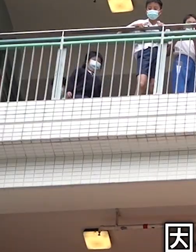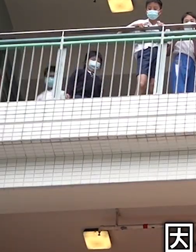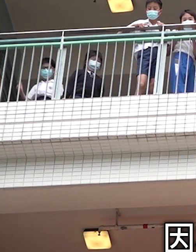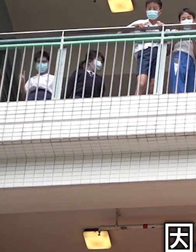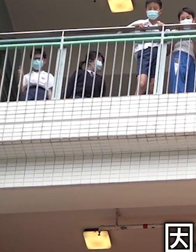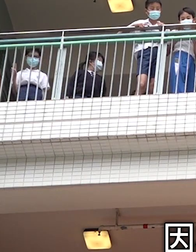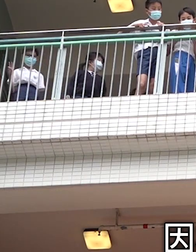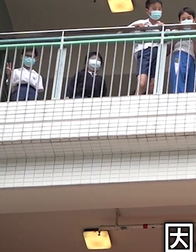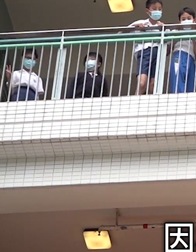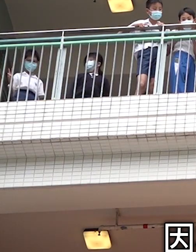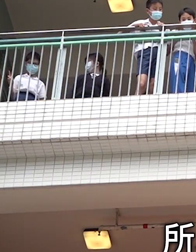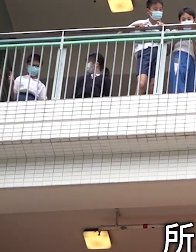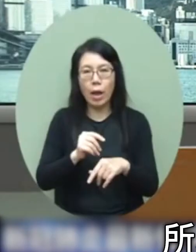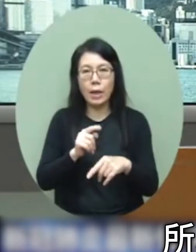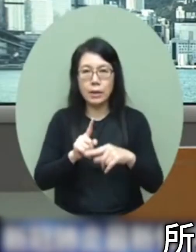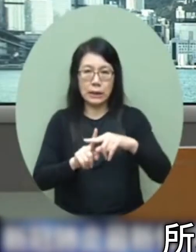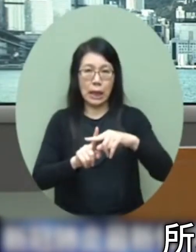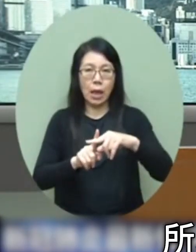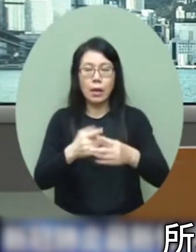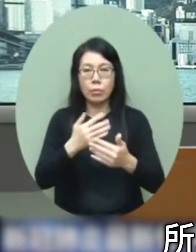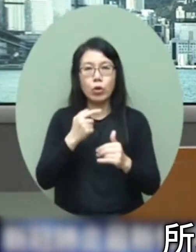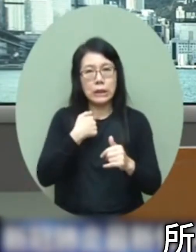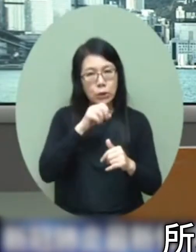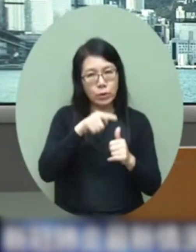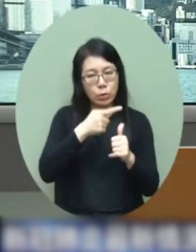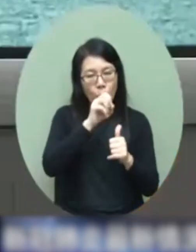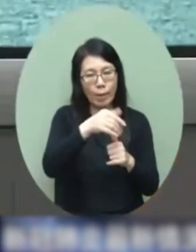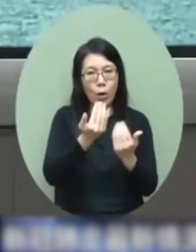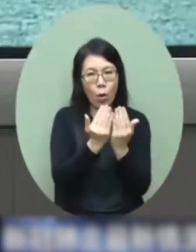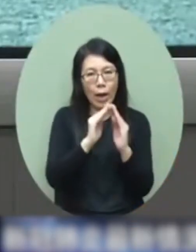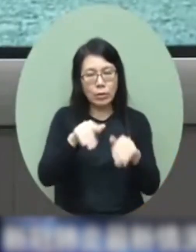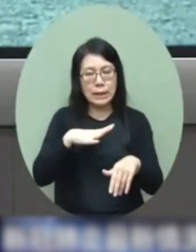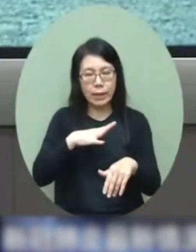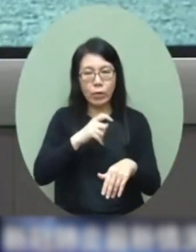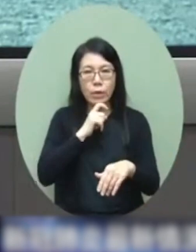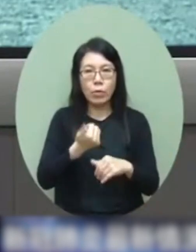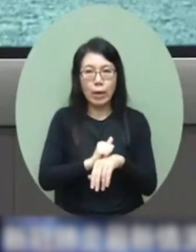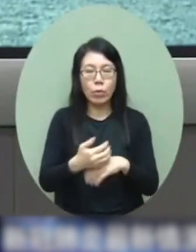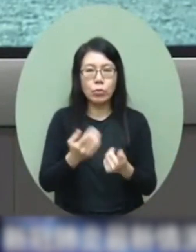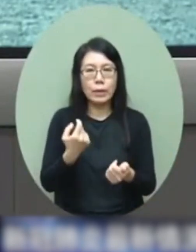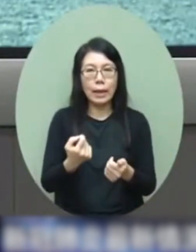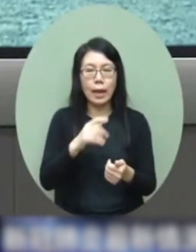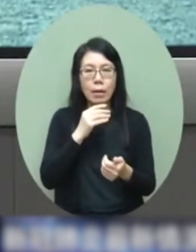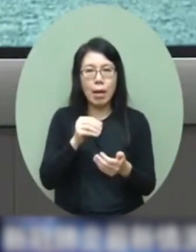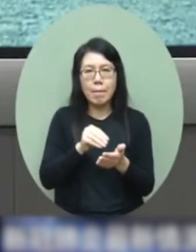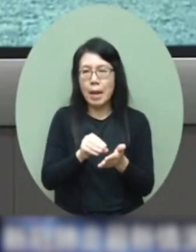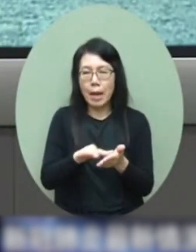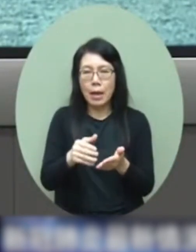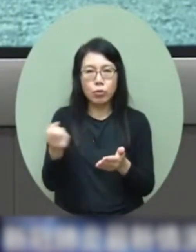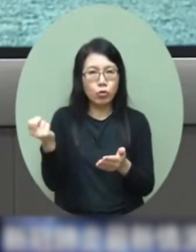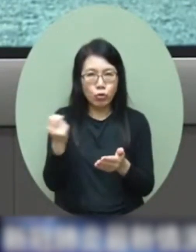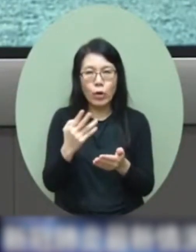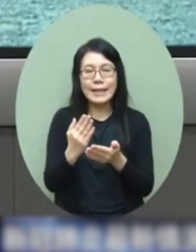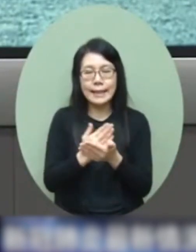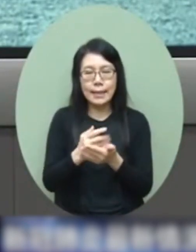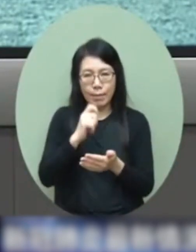有機會係一個陽性，咁咪要話俾學校聽有咁嘅情況咯。咁當然其實最簡單就係如果不確定嘅話，就再做